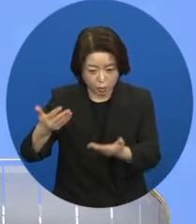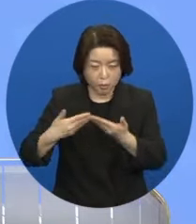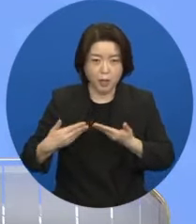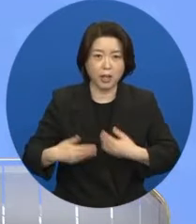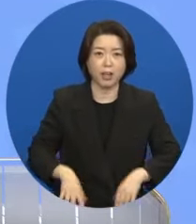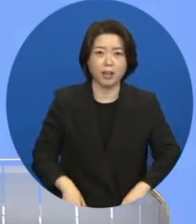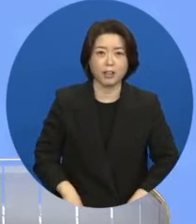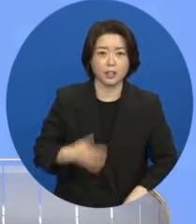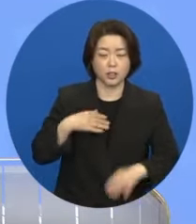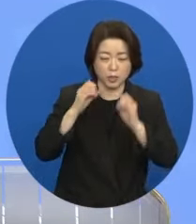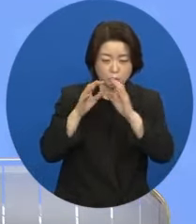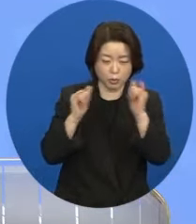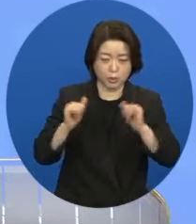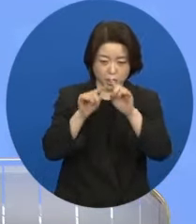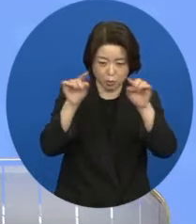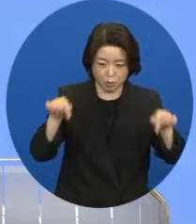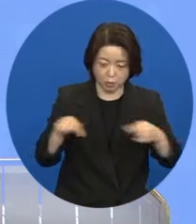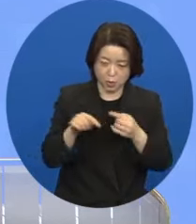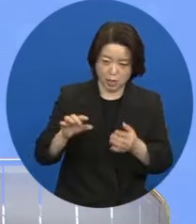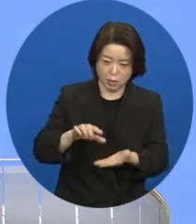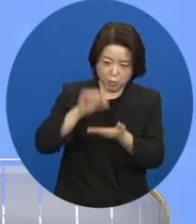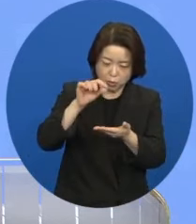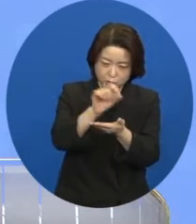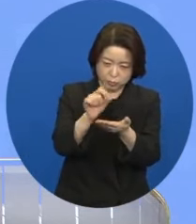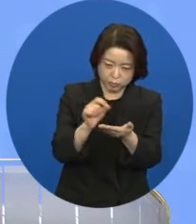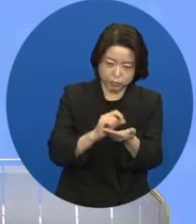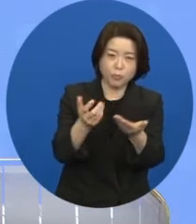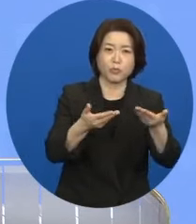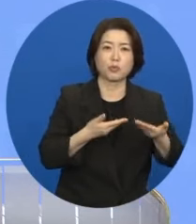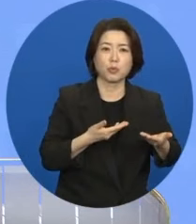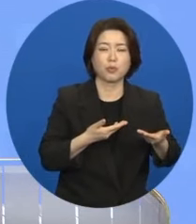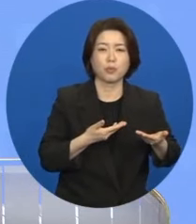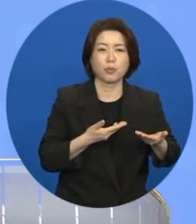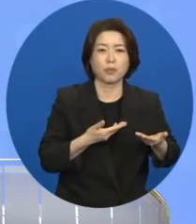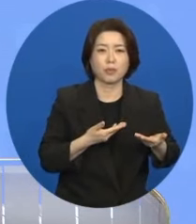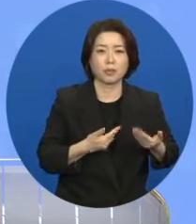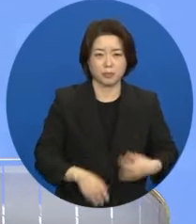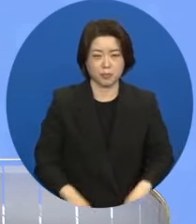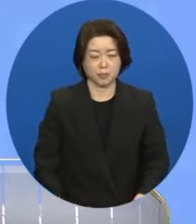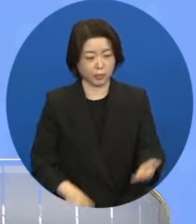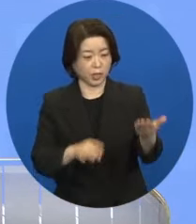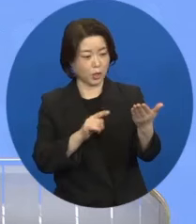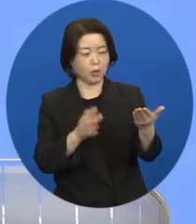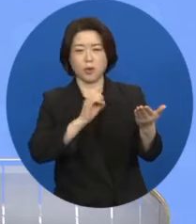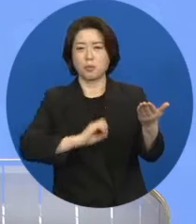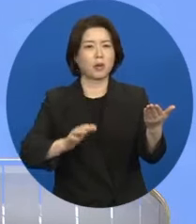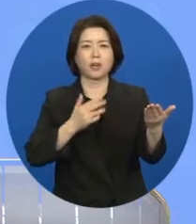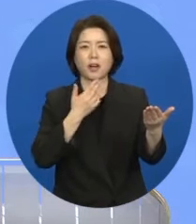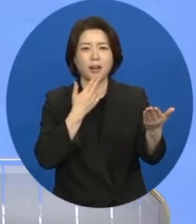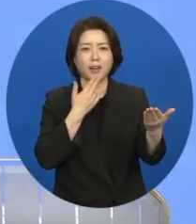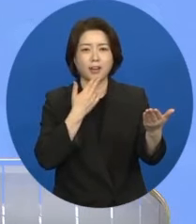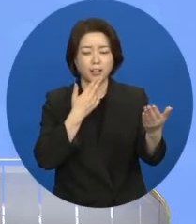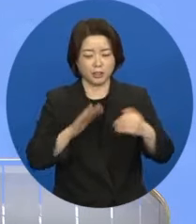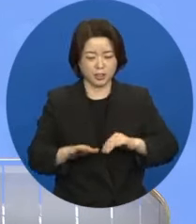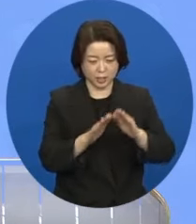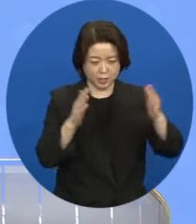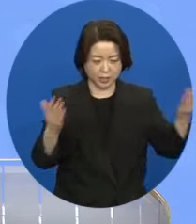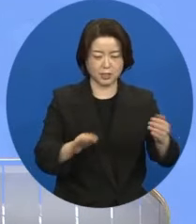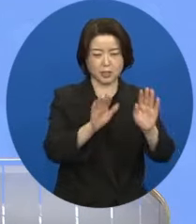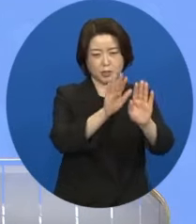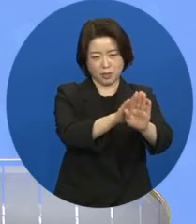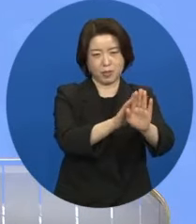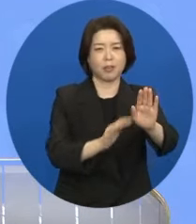포스트 이다가 그 내용을 핵심 내용을 정리해서 저에게 주셨어요 제 그것을 버리지 않고 책상에